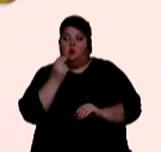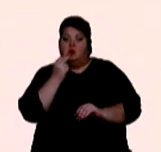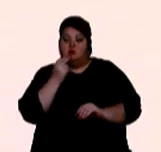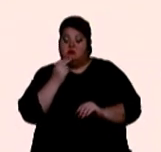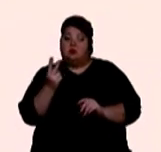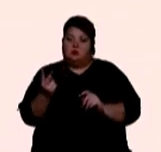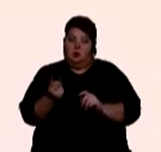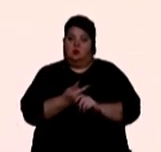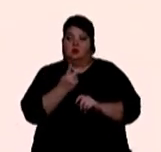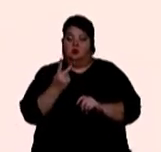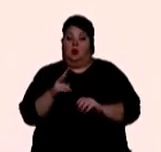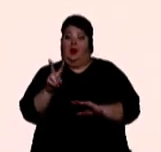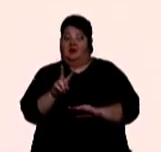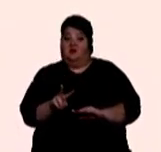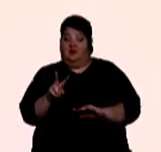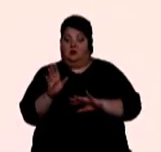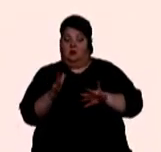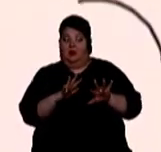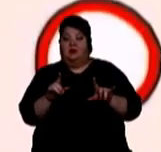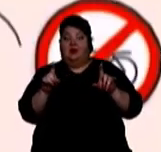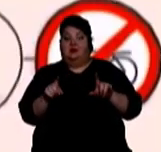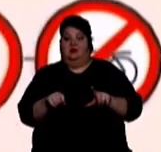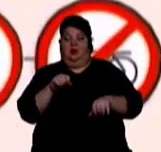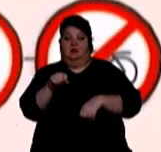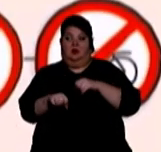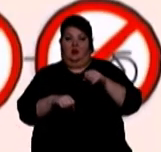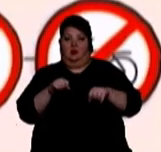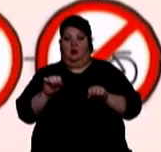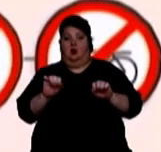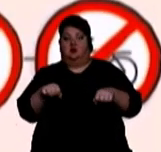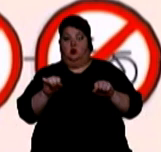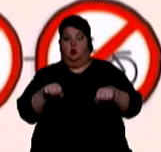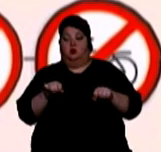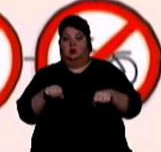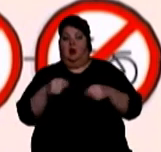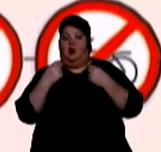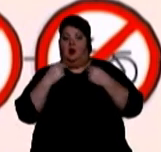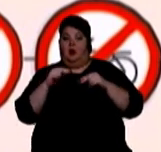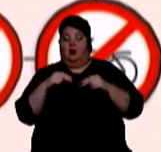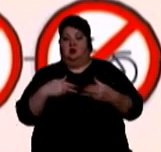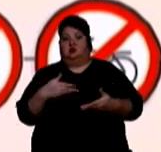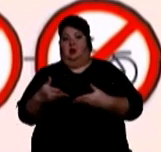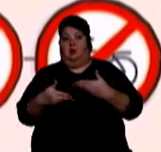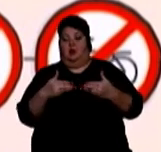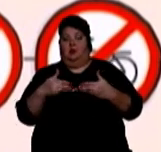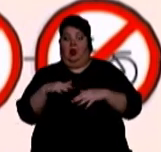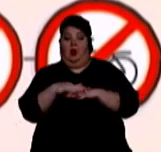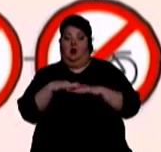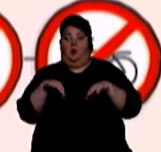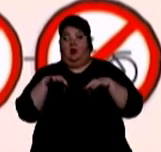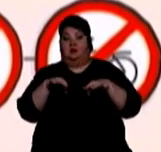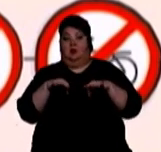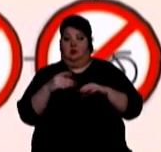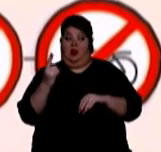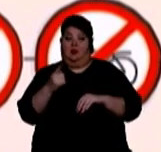вдруге. 2 години. Не сідайте на велосипед, скутер чи мотоцикл. Краще пересуватись громадським транспортом,